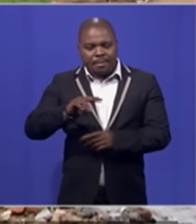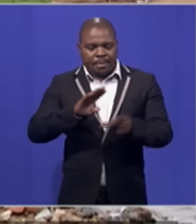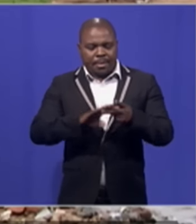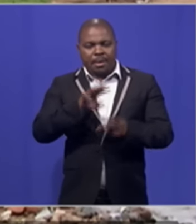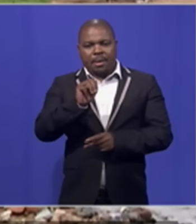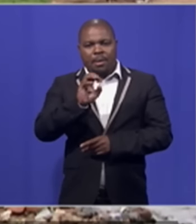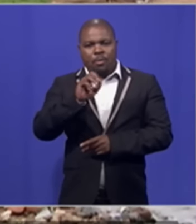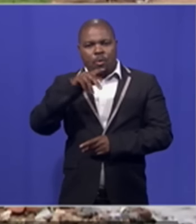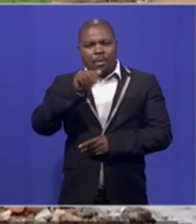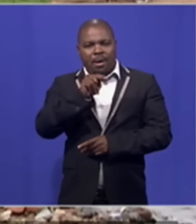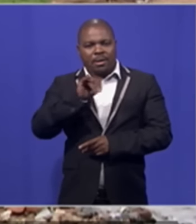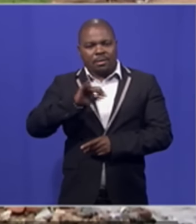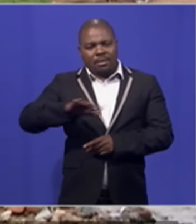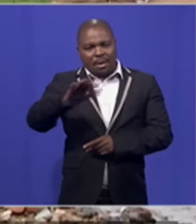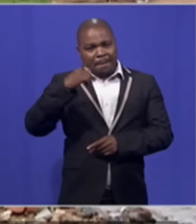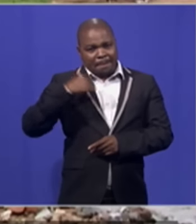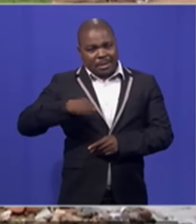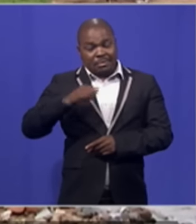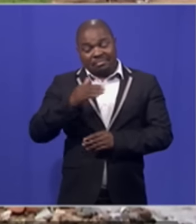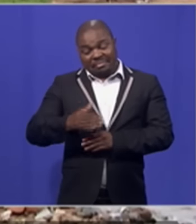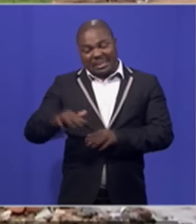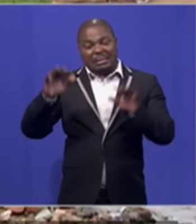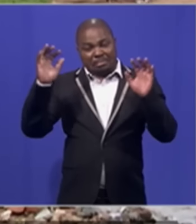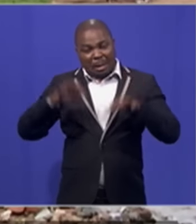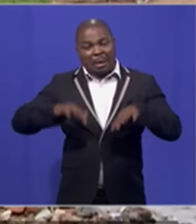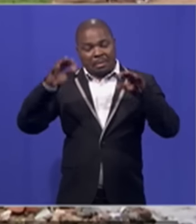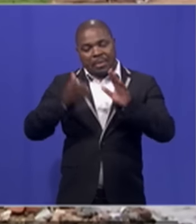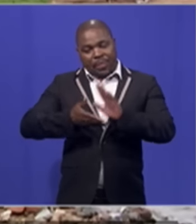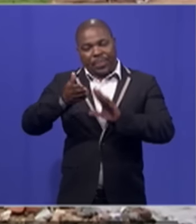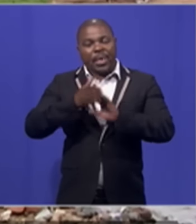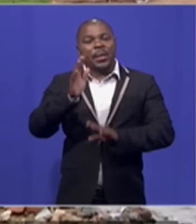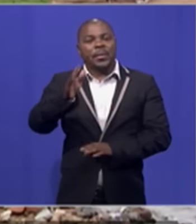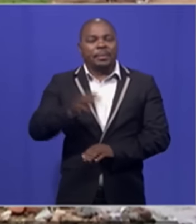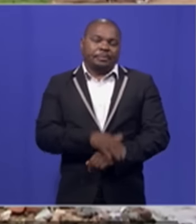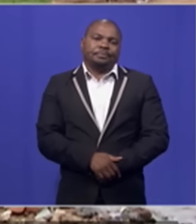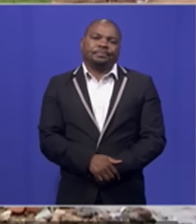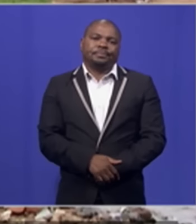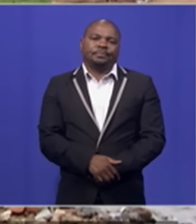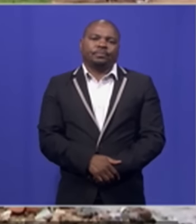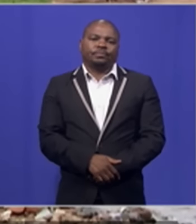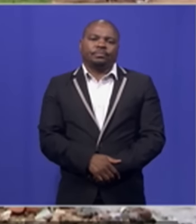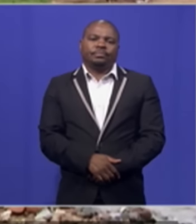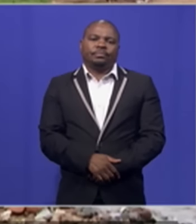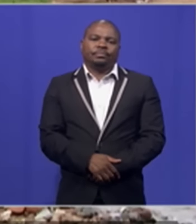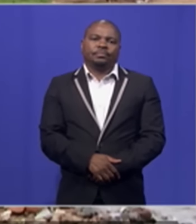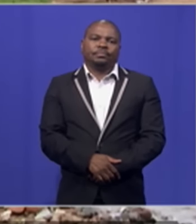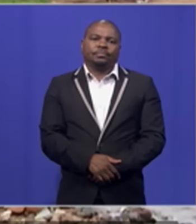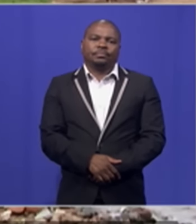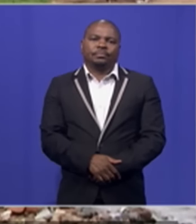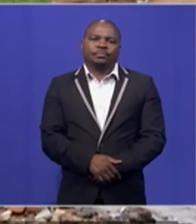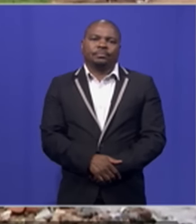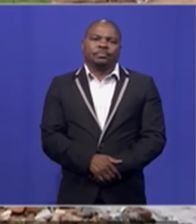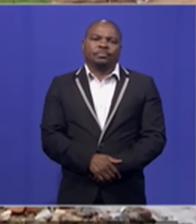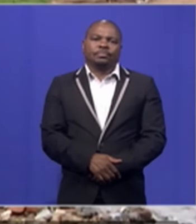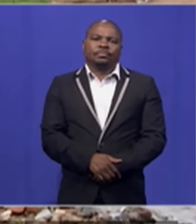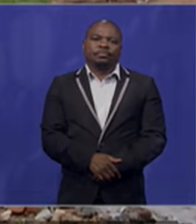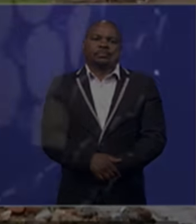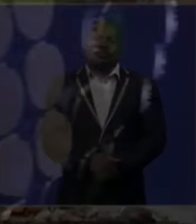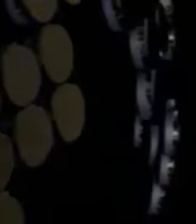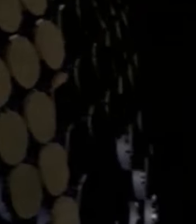Mopane di tla tšwela pele go itemogela dipula tše šoro nna ke Koketšo Motau wa ditaba tša SABC ga motšatši.